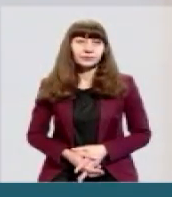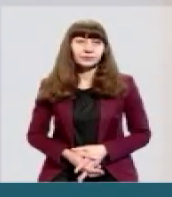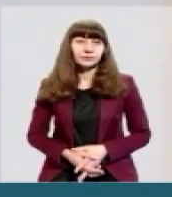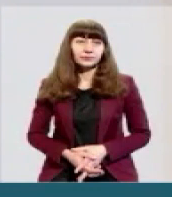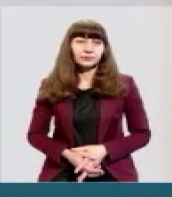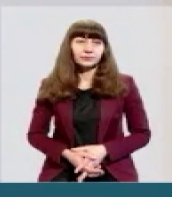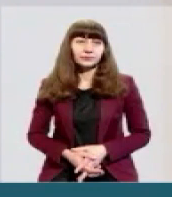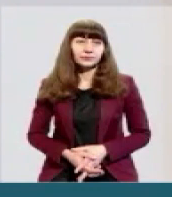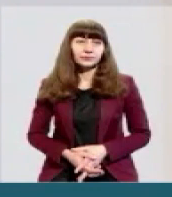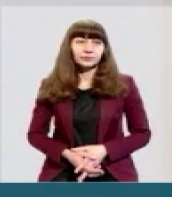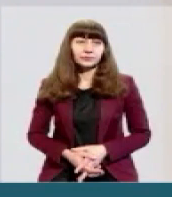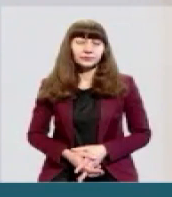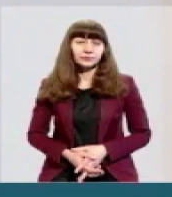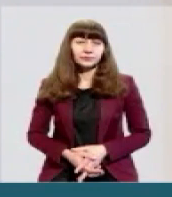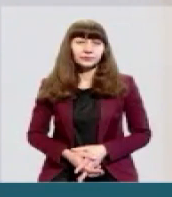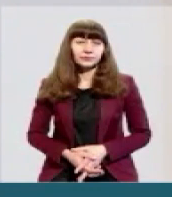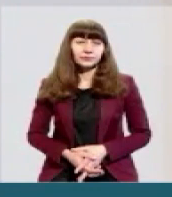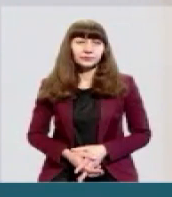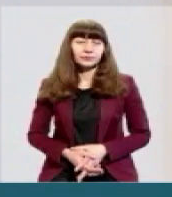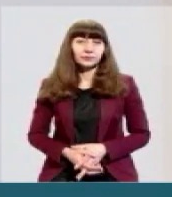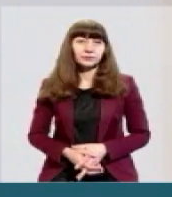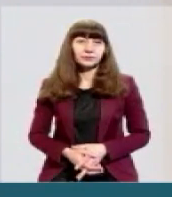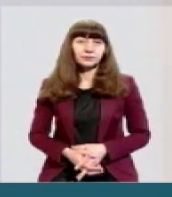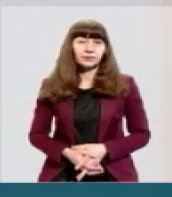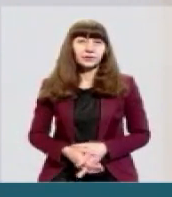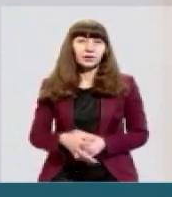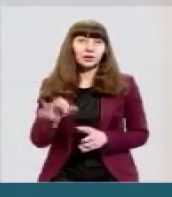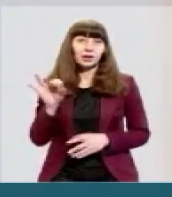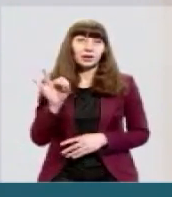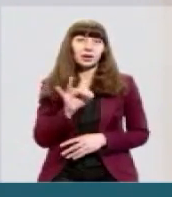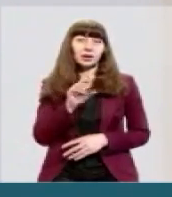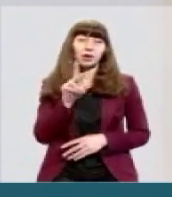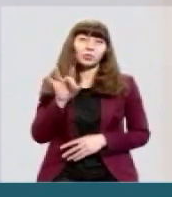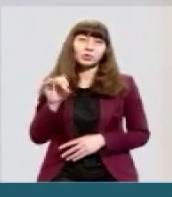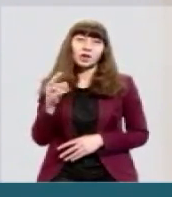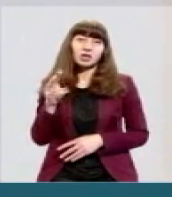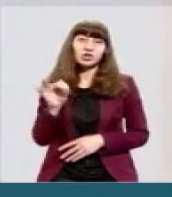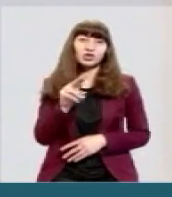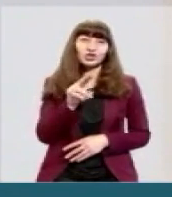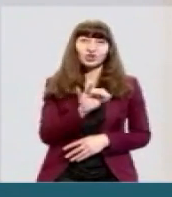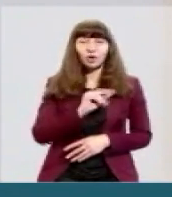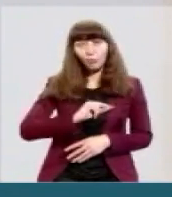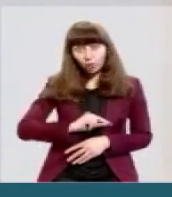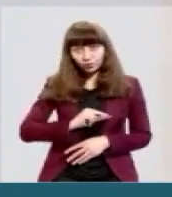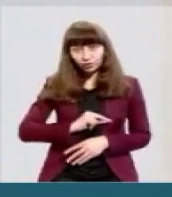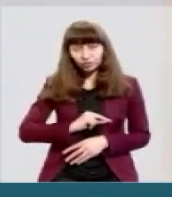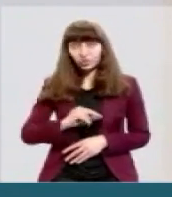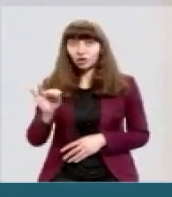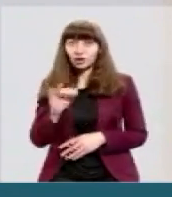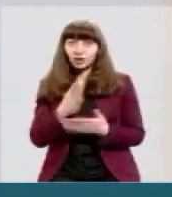понимаю, и как коммунальщики работают, и так и люди, наверное, там. У кого-то руки чешутся постоянно, там знаки у